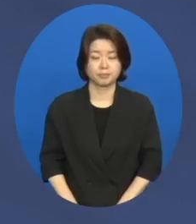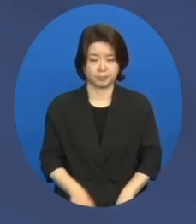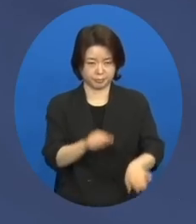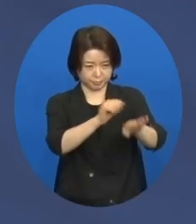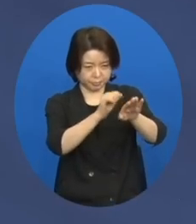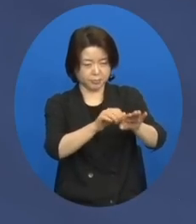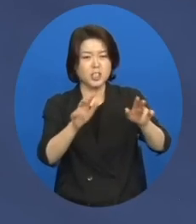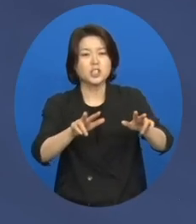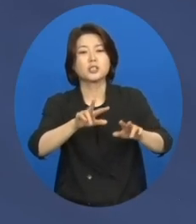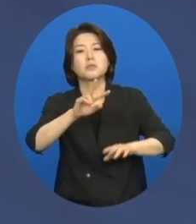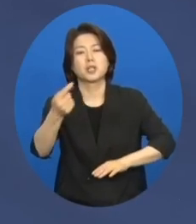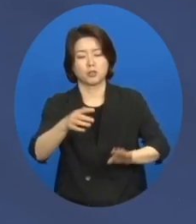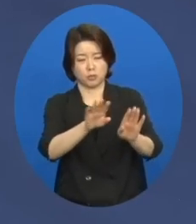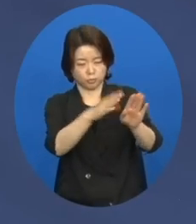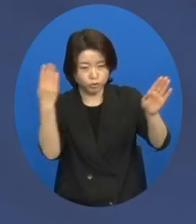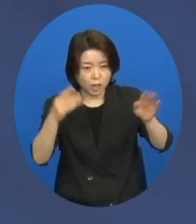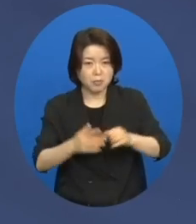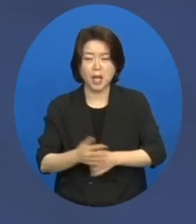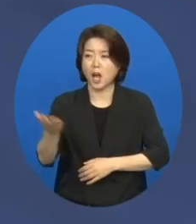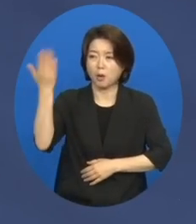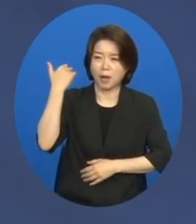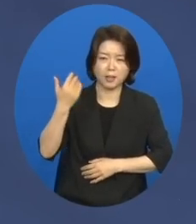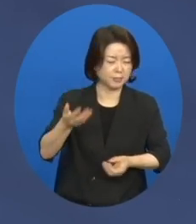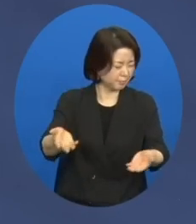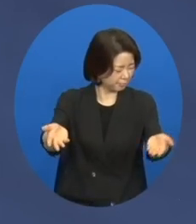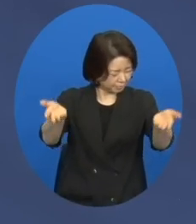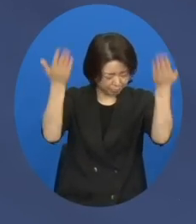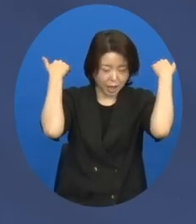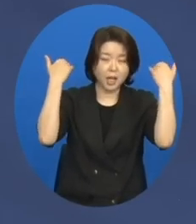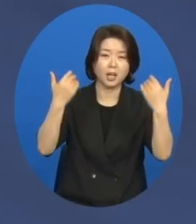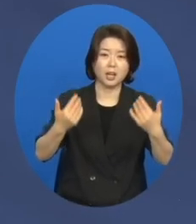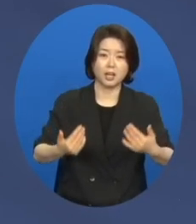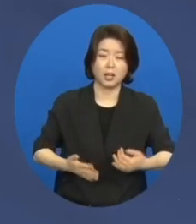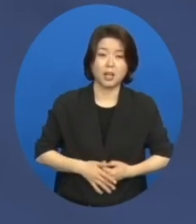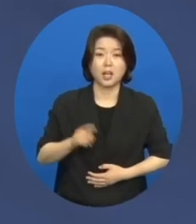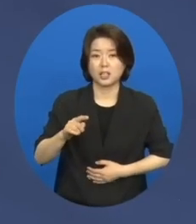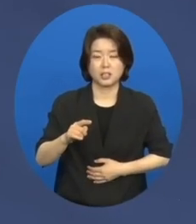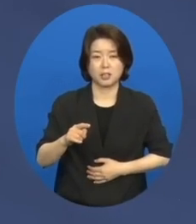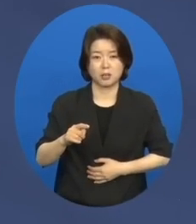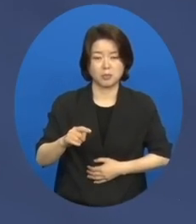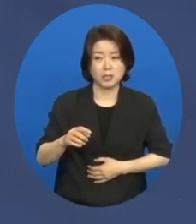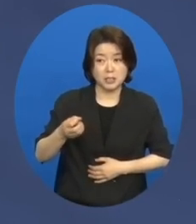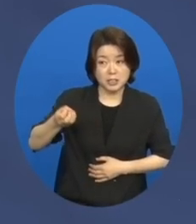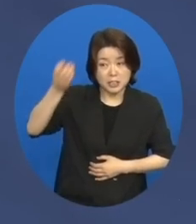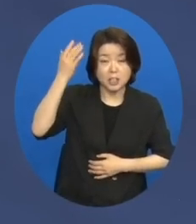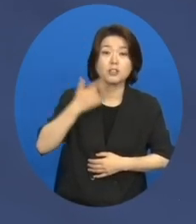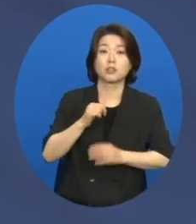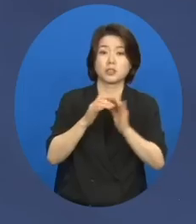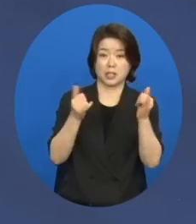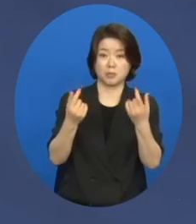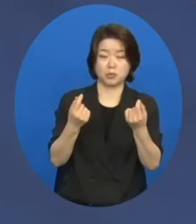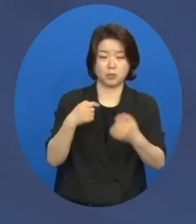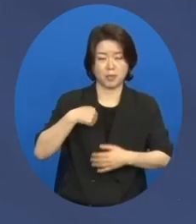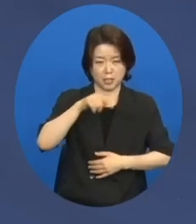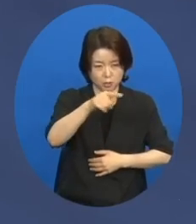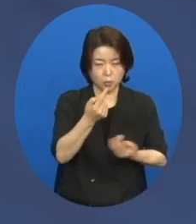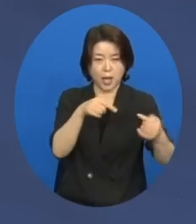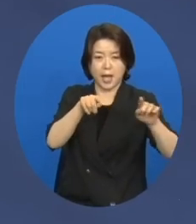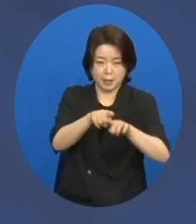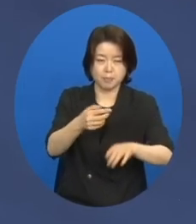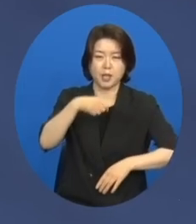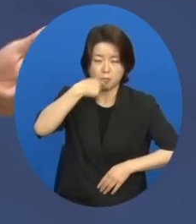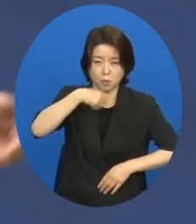지금이라도 문 열어주면 과거를 기억도 하지 않으시는 꼭 잃어버리신 분처럼 나는 너와 함께 같이